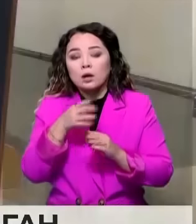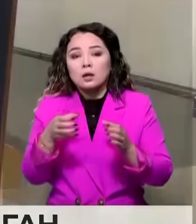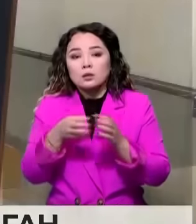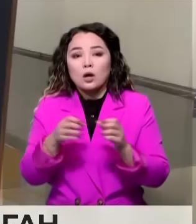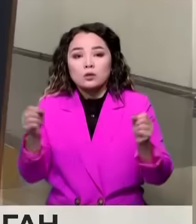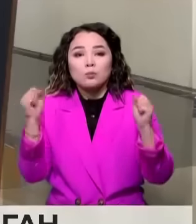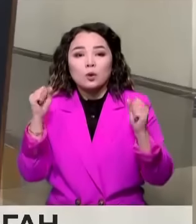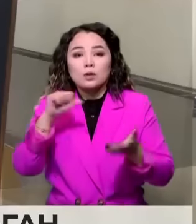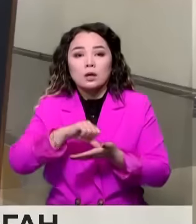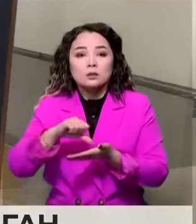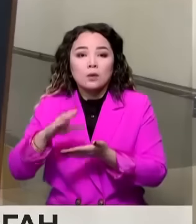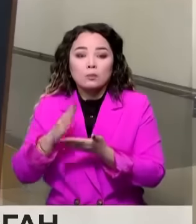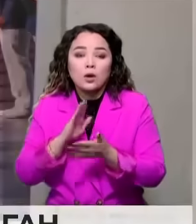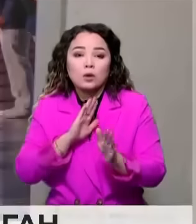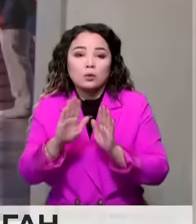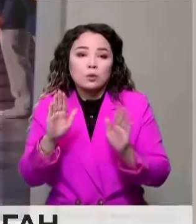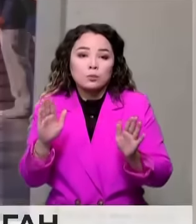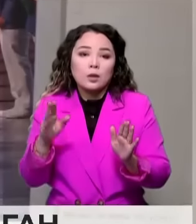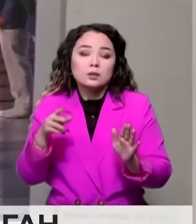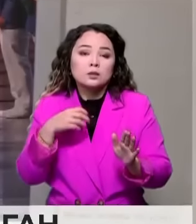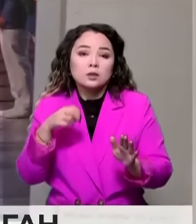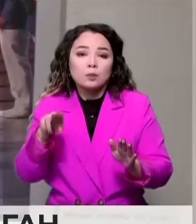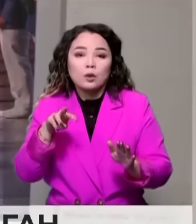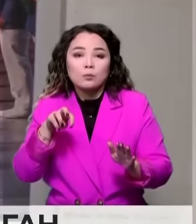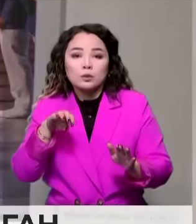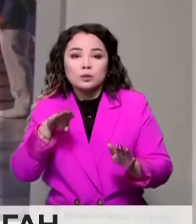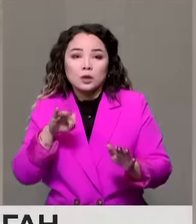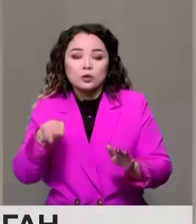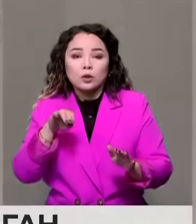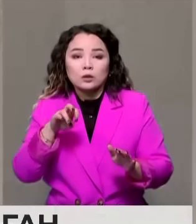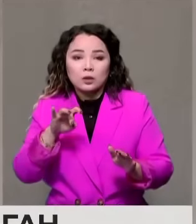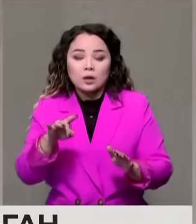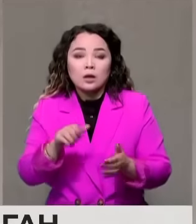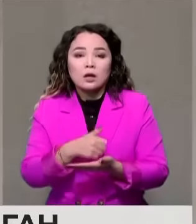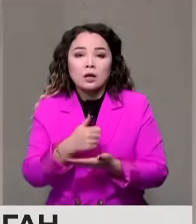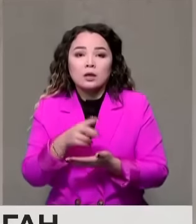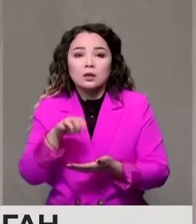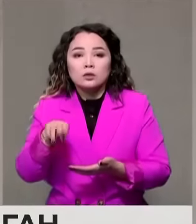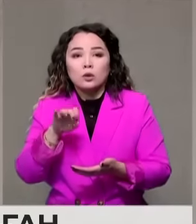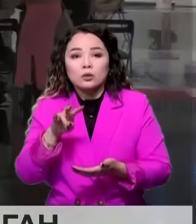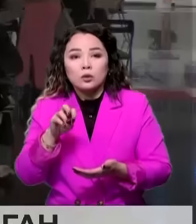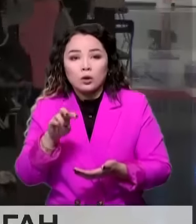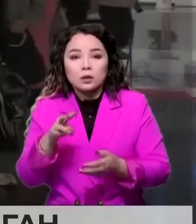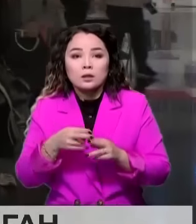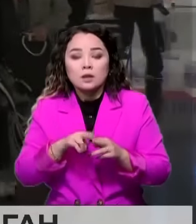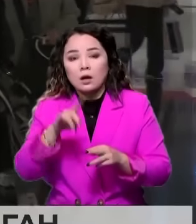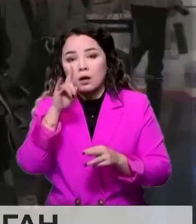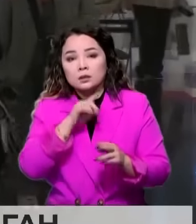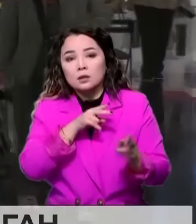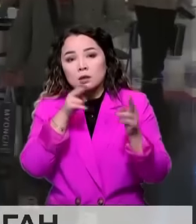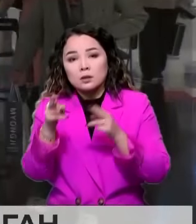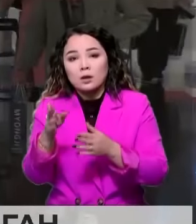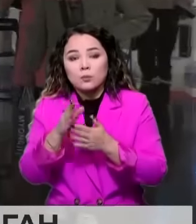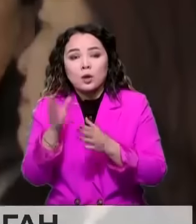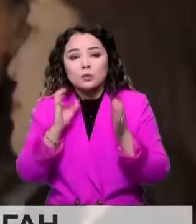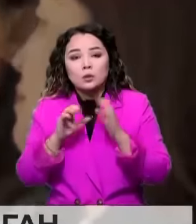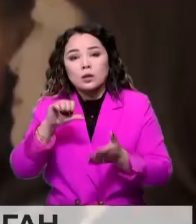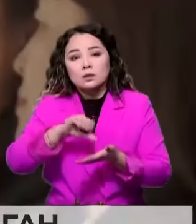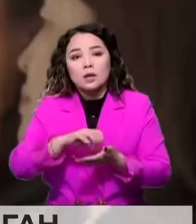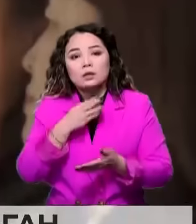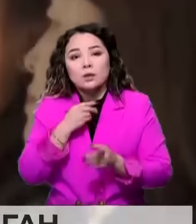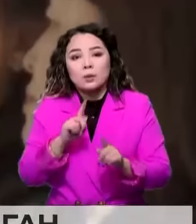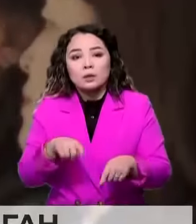спортшылары да қатысты. Көрме барысында Diplomacy Journal басылымының басшысы Ли Джон Йон Қазақстаннан барған студент Алан Тазабекке